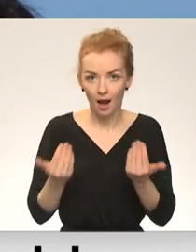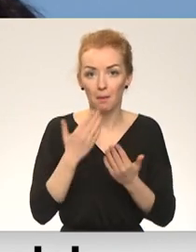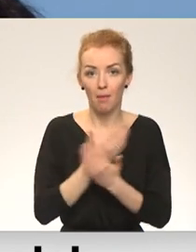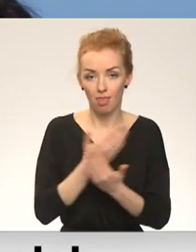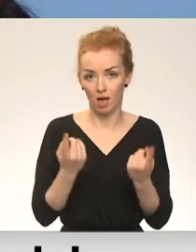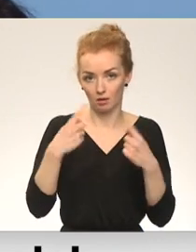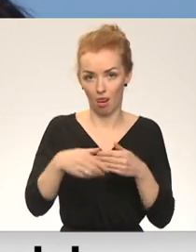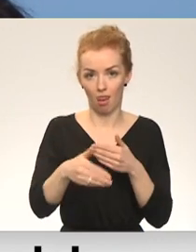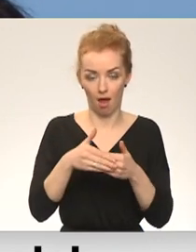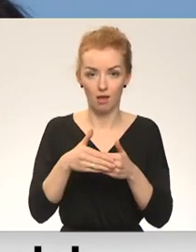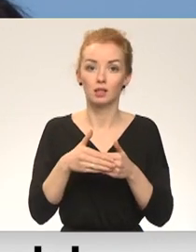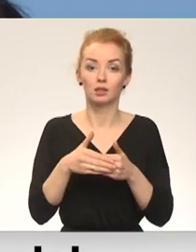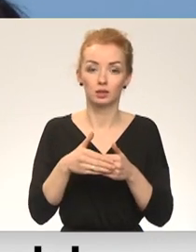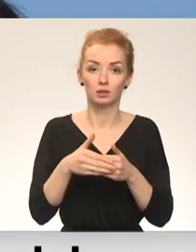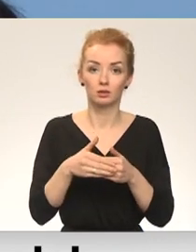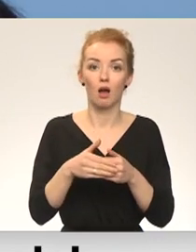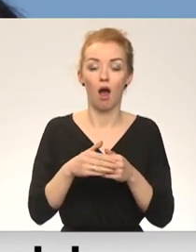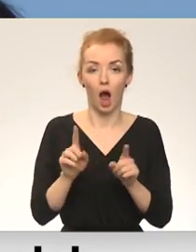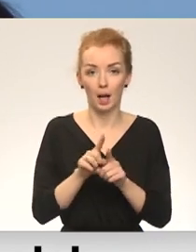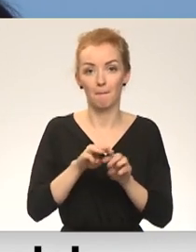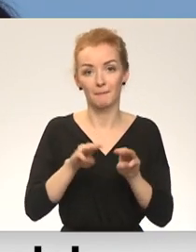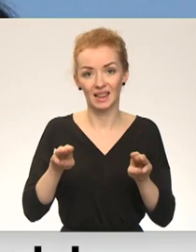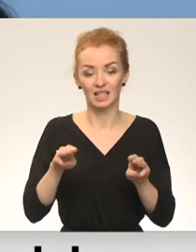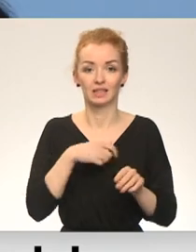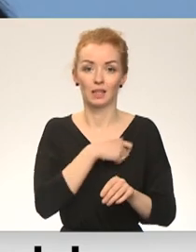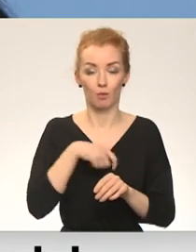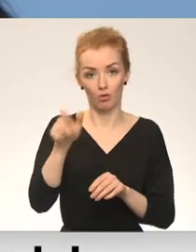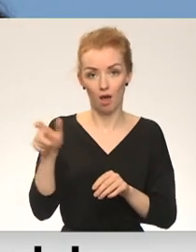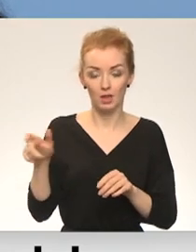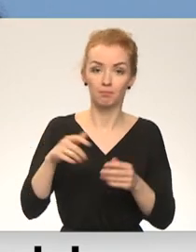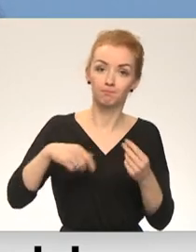brīdis arī nākt tālākā ministru kabinetam, ministrijām un tad vienoties par to kaut ko centralizēt.